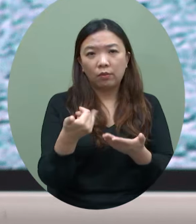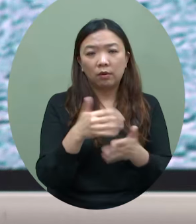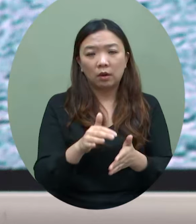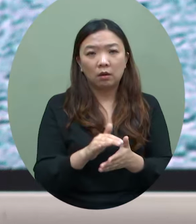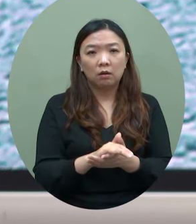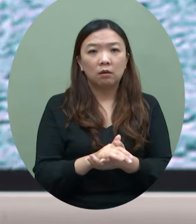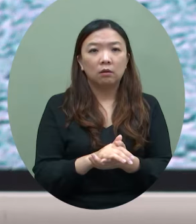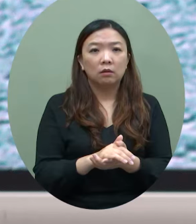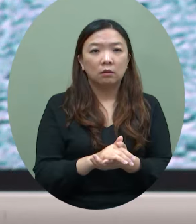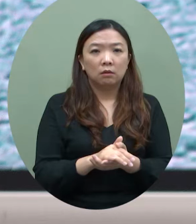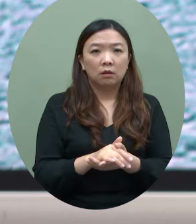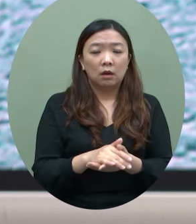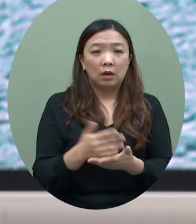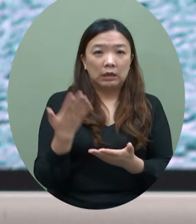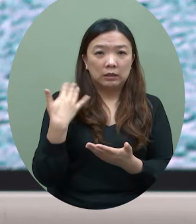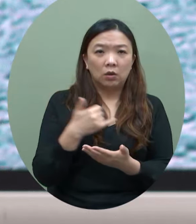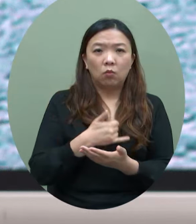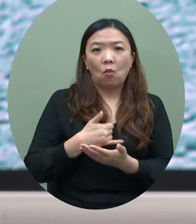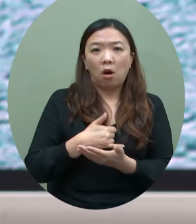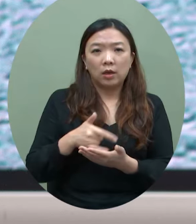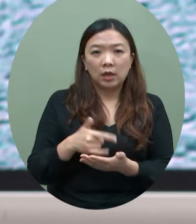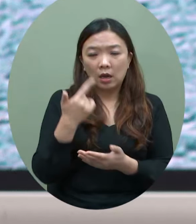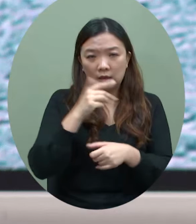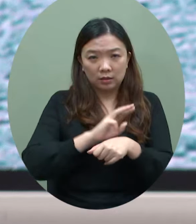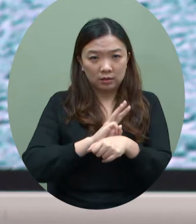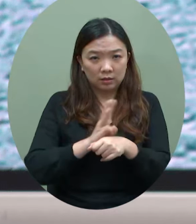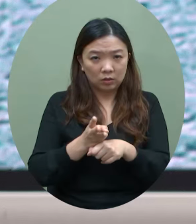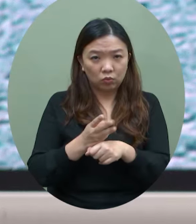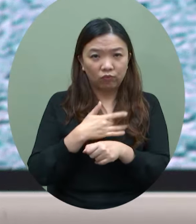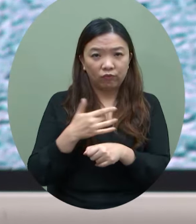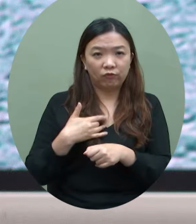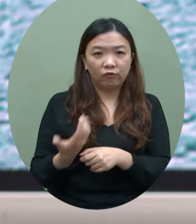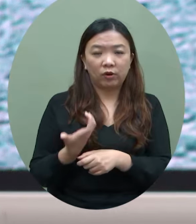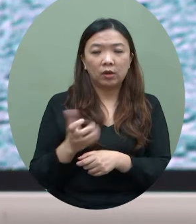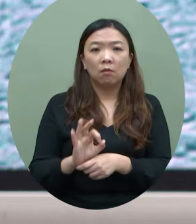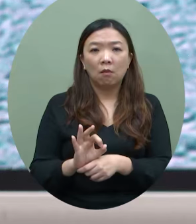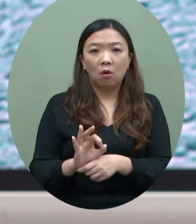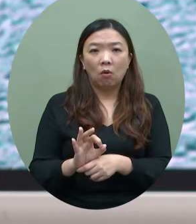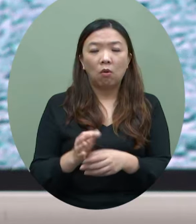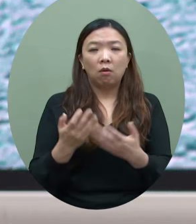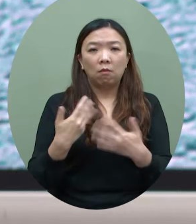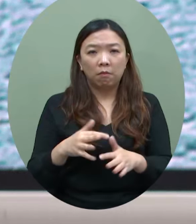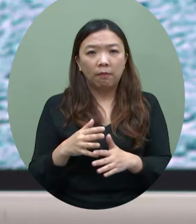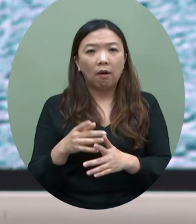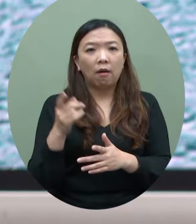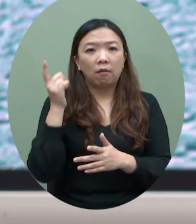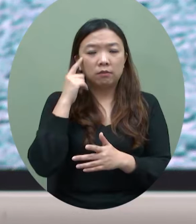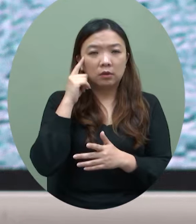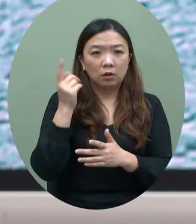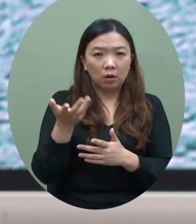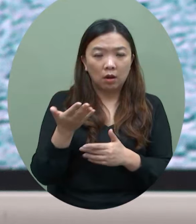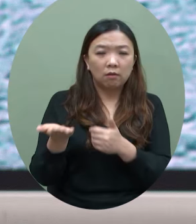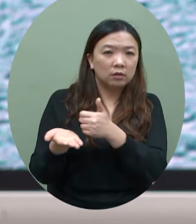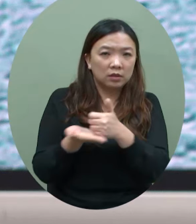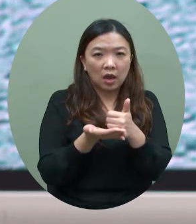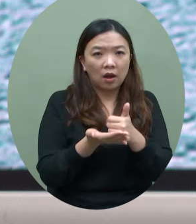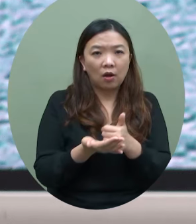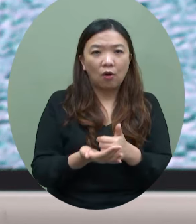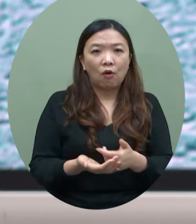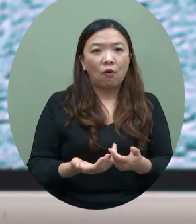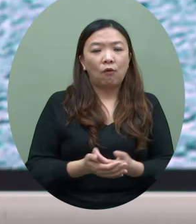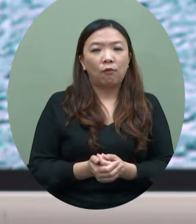哋就係冇懷疑佢係會係新冠肺炎嘅。咁我哋知道之後咧，就請釜山殮房咧就攞翻個